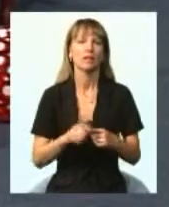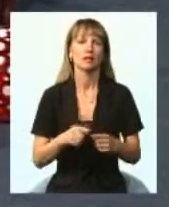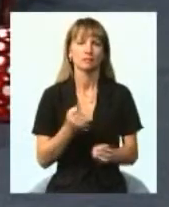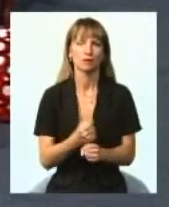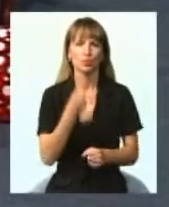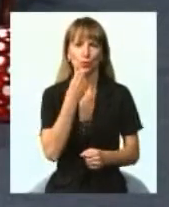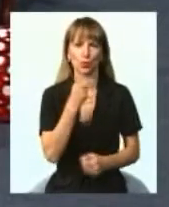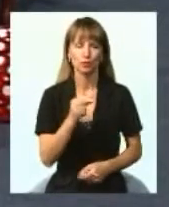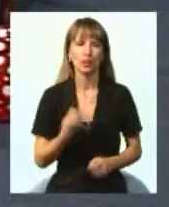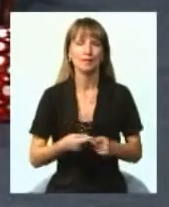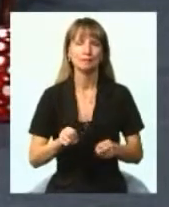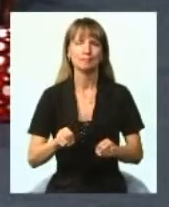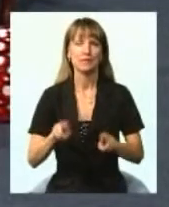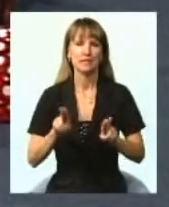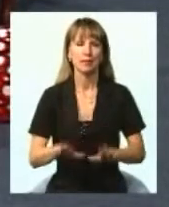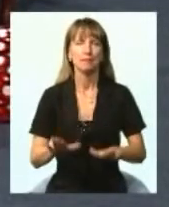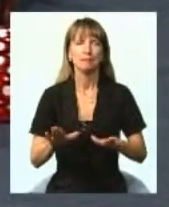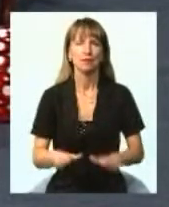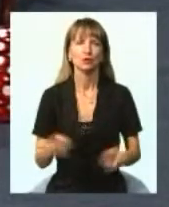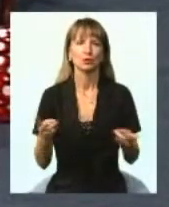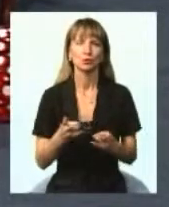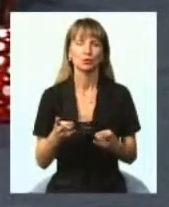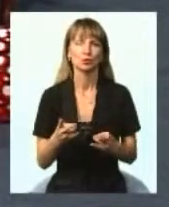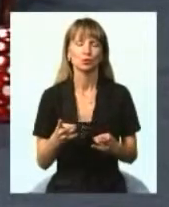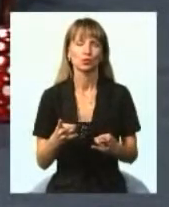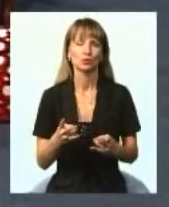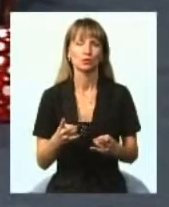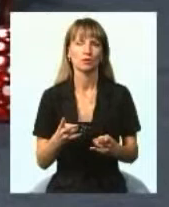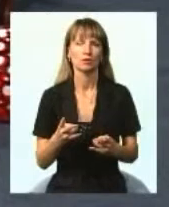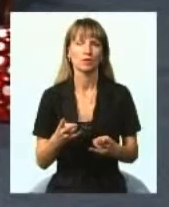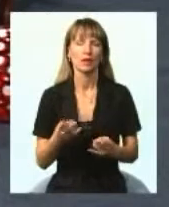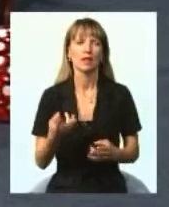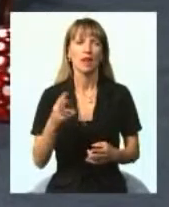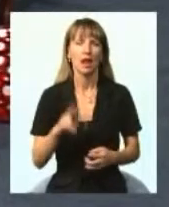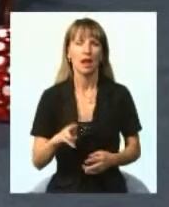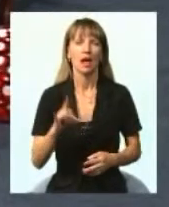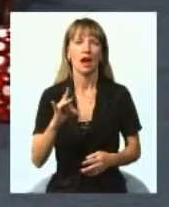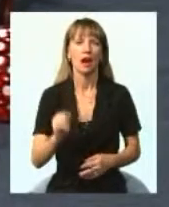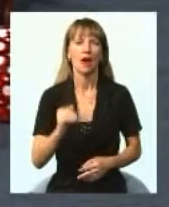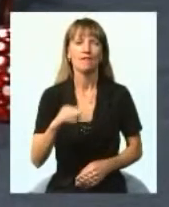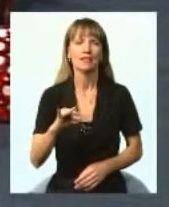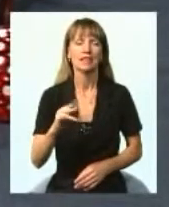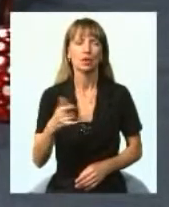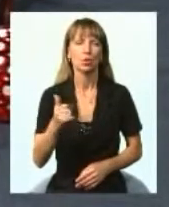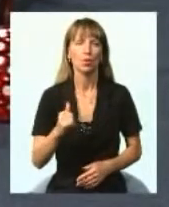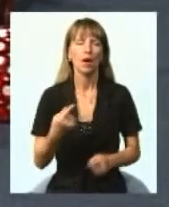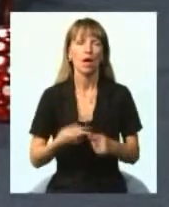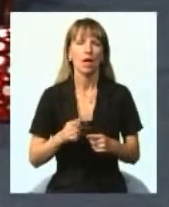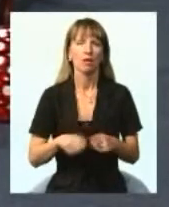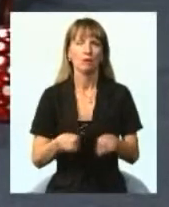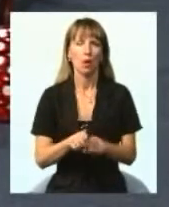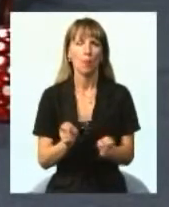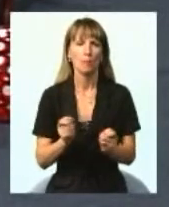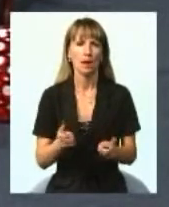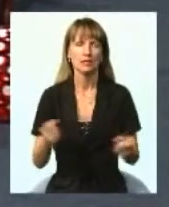Це спеціальне місце треба виділити для рафтингу. А рафтинг сам – це такий екстремальний вид спорту,